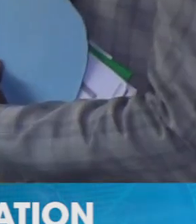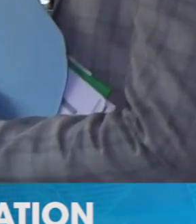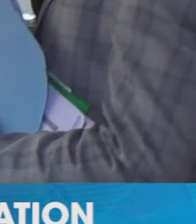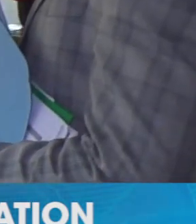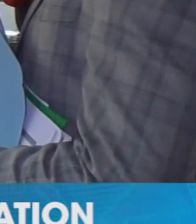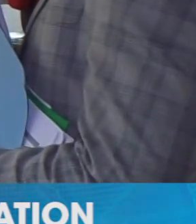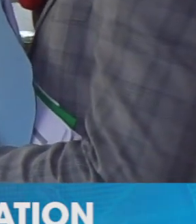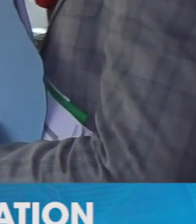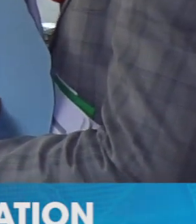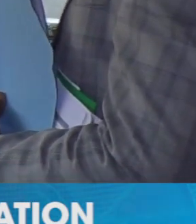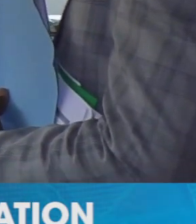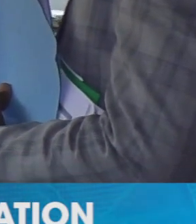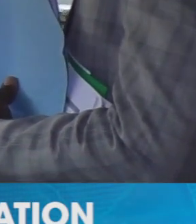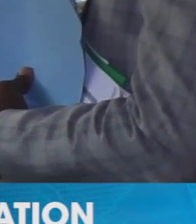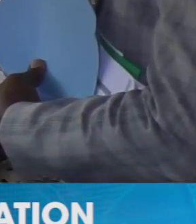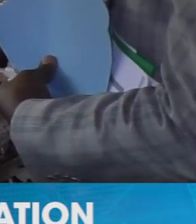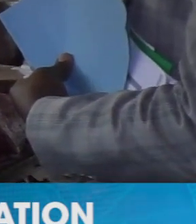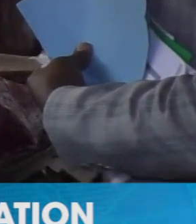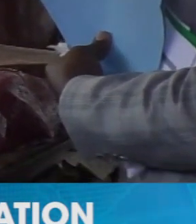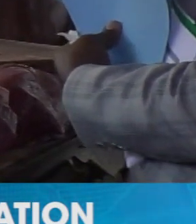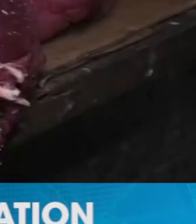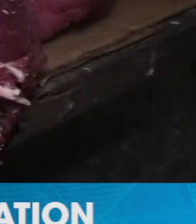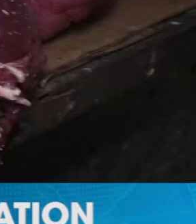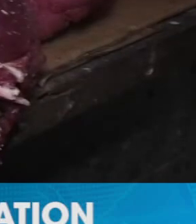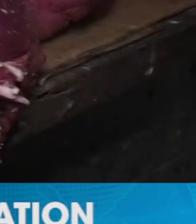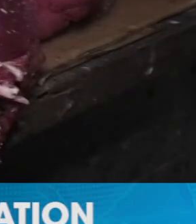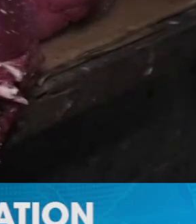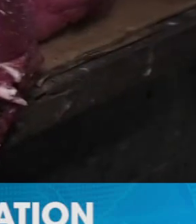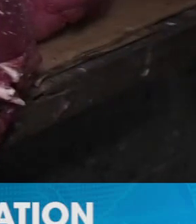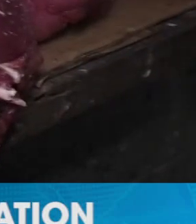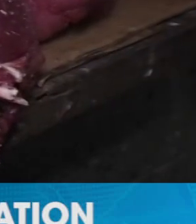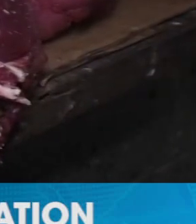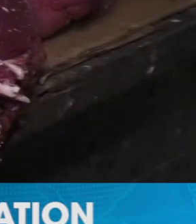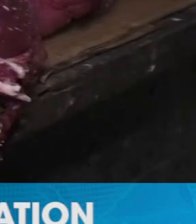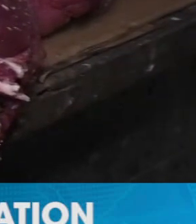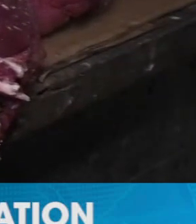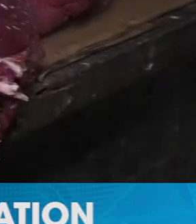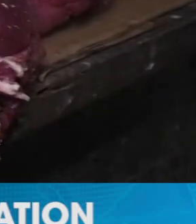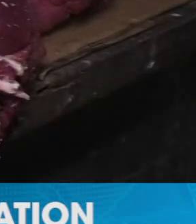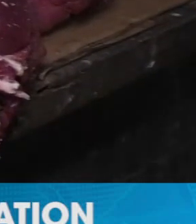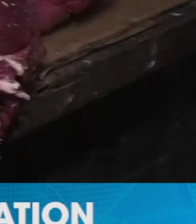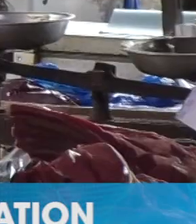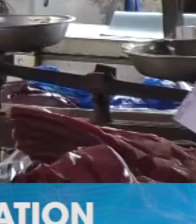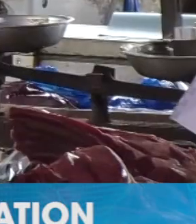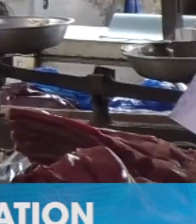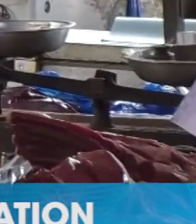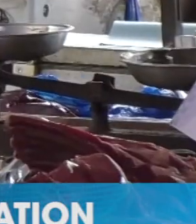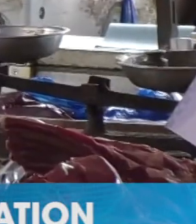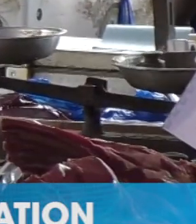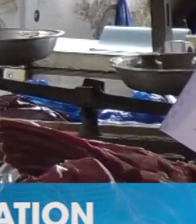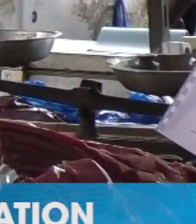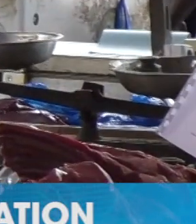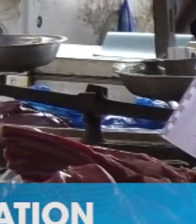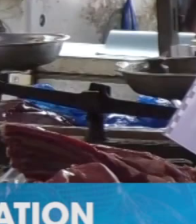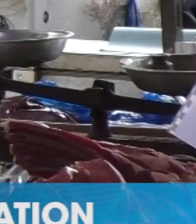prix ont été plafonnés. Une nouvelle mesure adoptée par le gouvernement dans le cadre de la lutte contre la cherté de la vie. Le ministère tient à